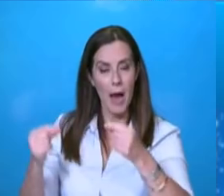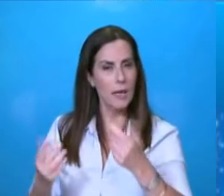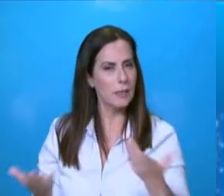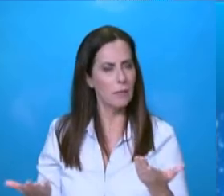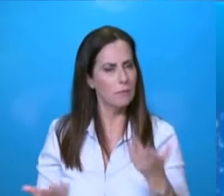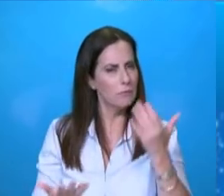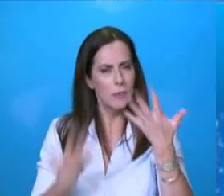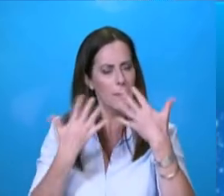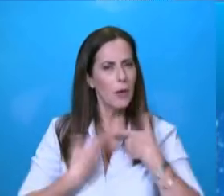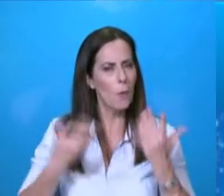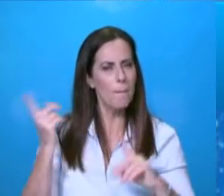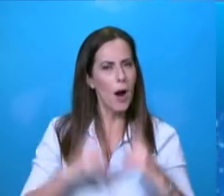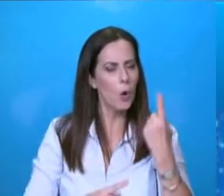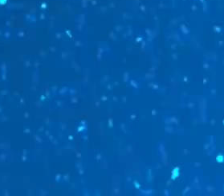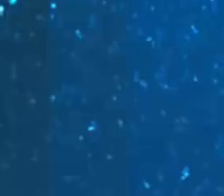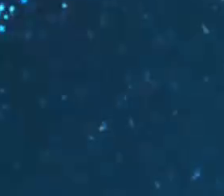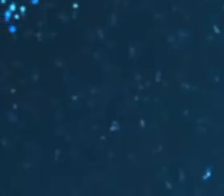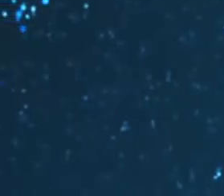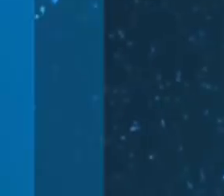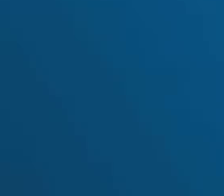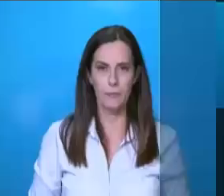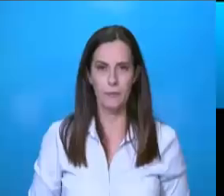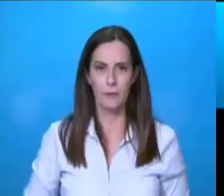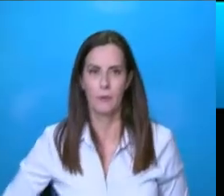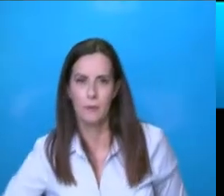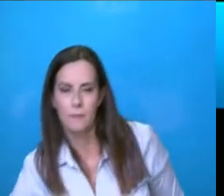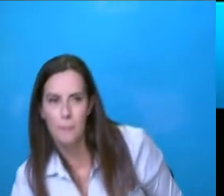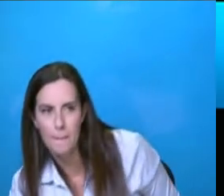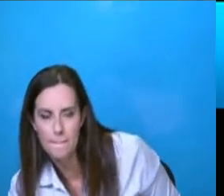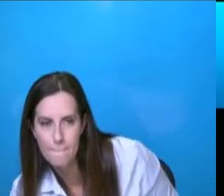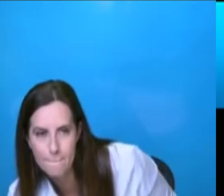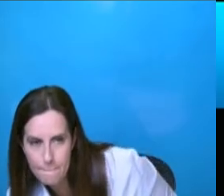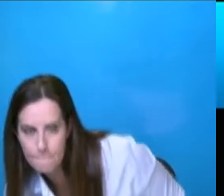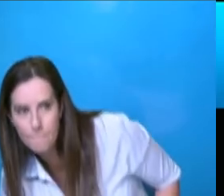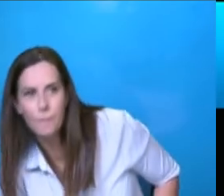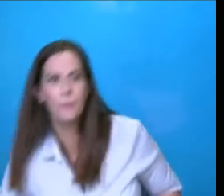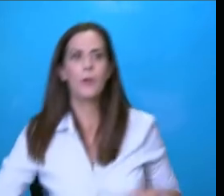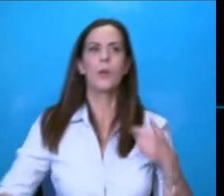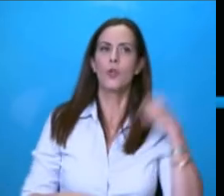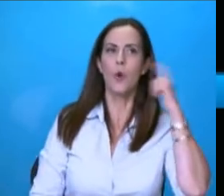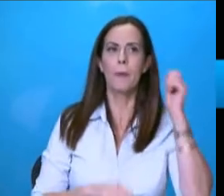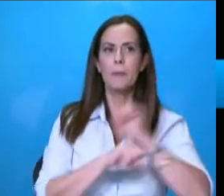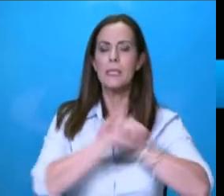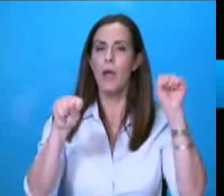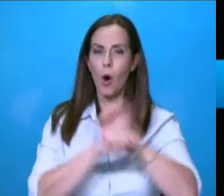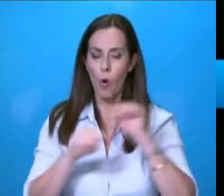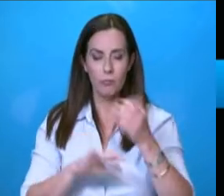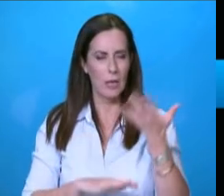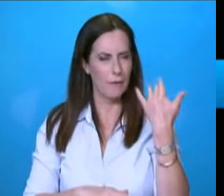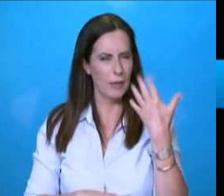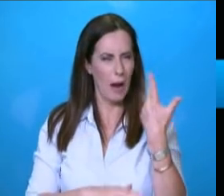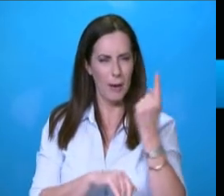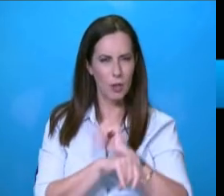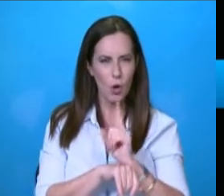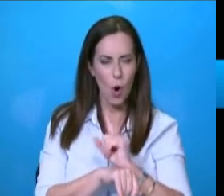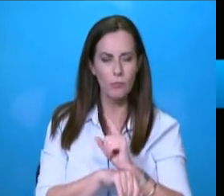אתה נמצא בגבול, אנחנו עם עדכון שלך. כן, דוריה, כל הנפץ נשמע כאן בעוצמה רבה לפני כמה